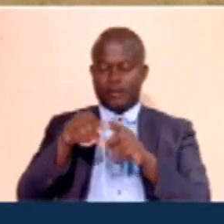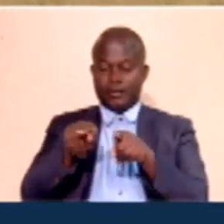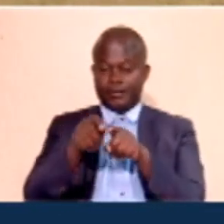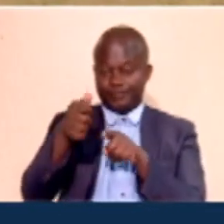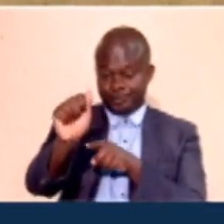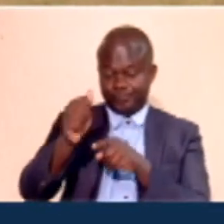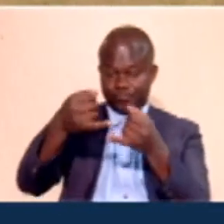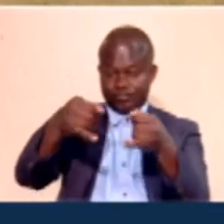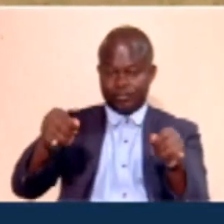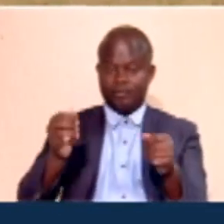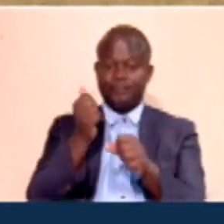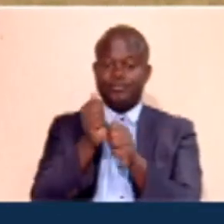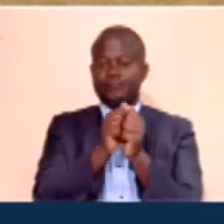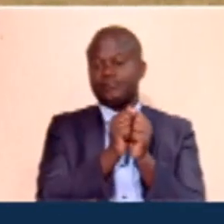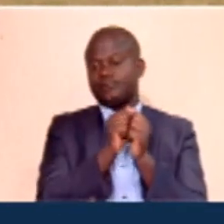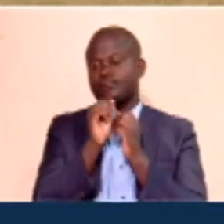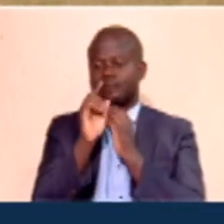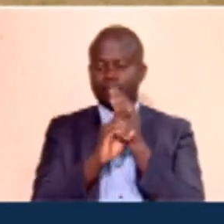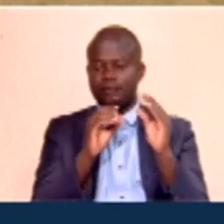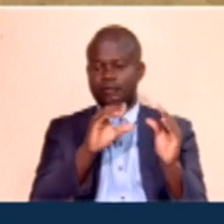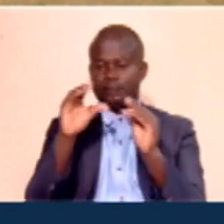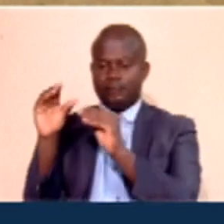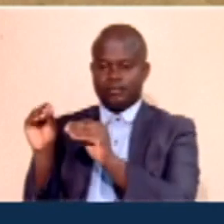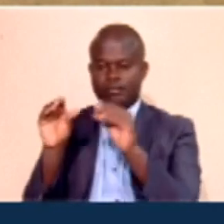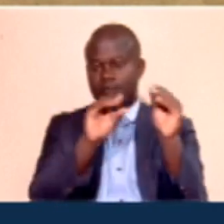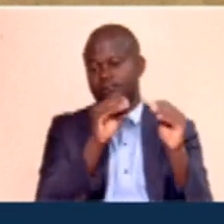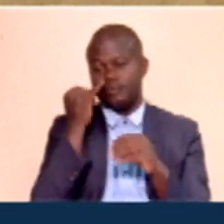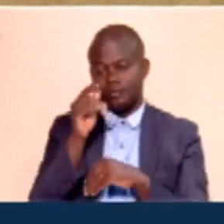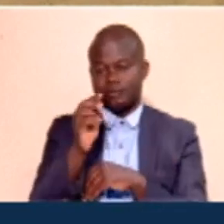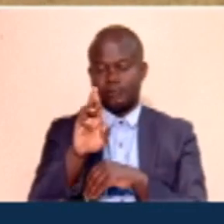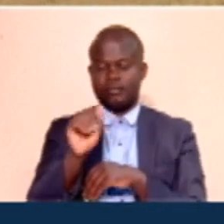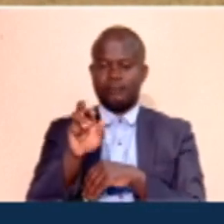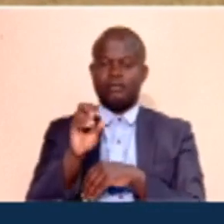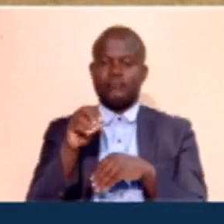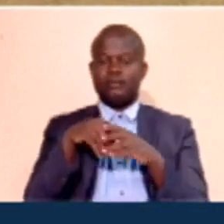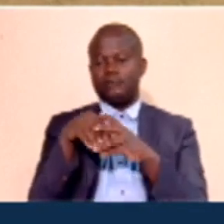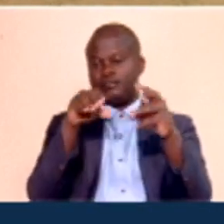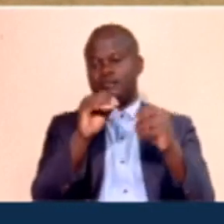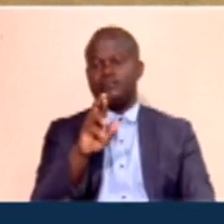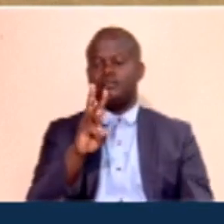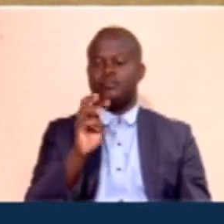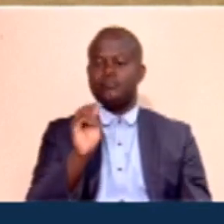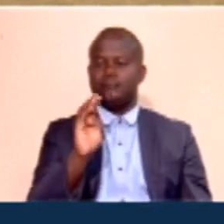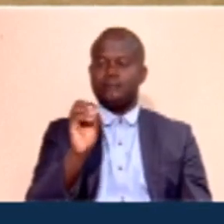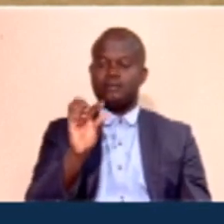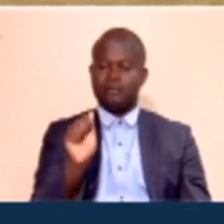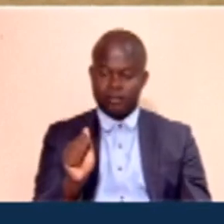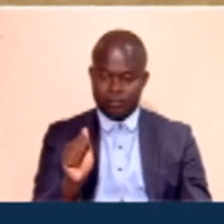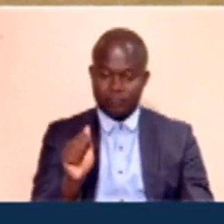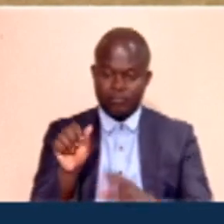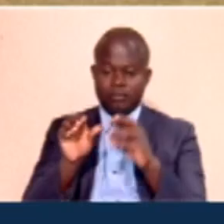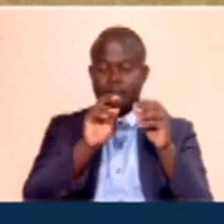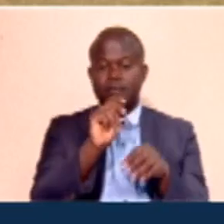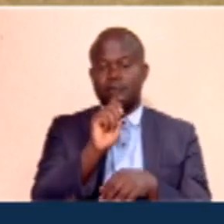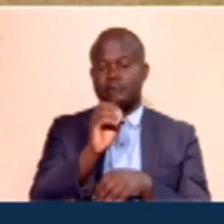ifunze dukorana n'uturere kimuka urugero iba akabaro rifunze twimurira muri Rwimbogo iba Ruhanga ifunze tukajya muri